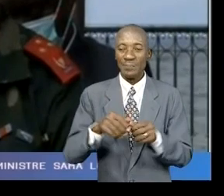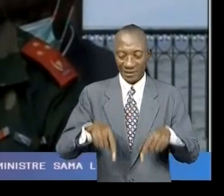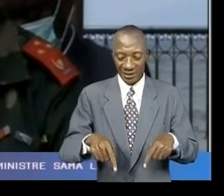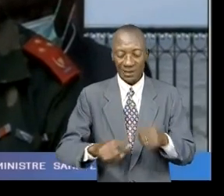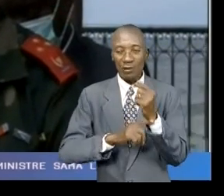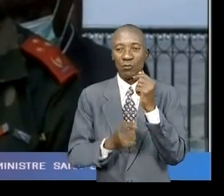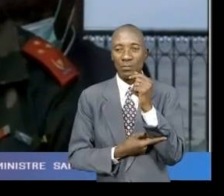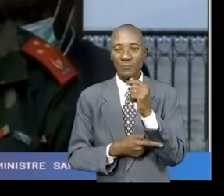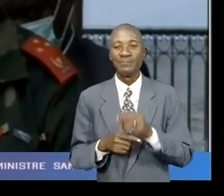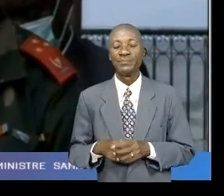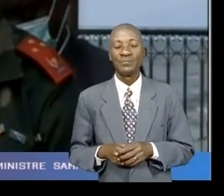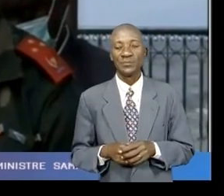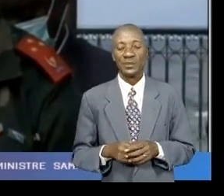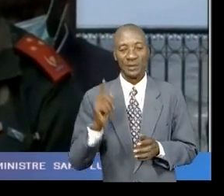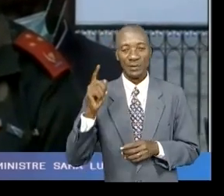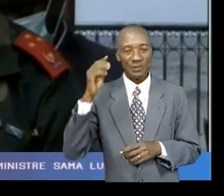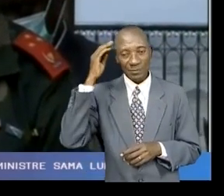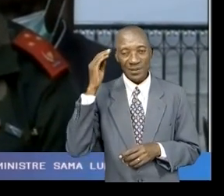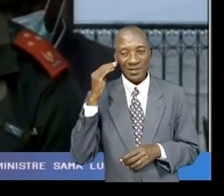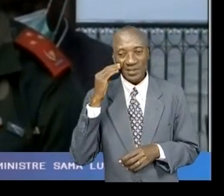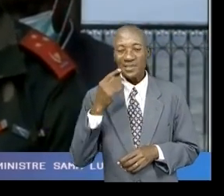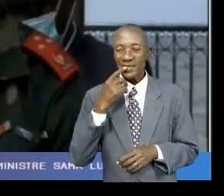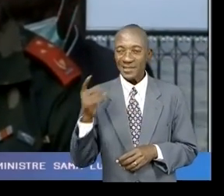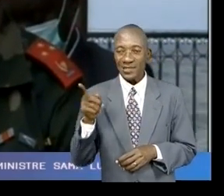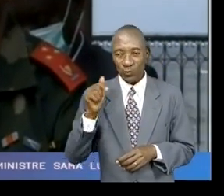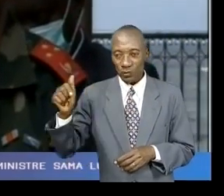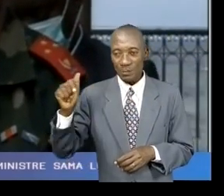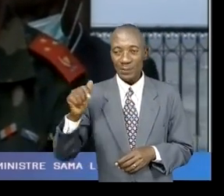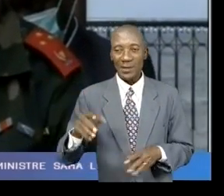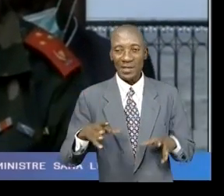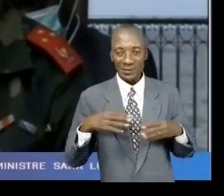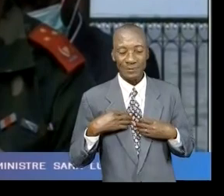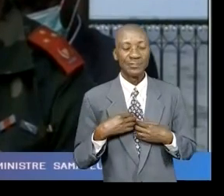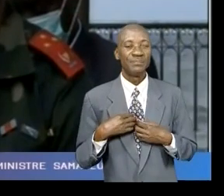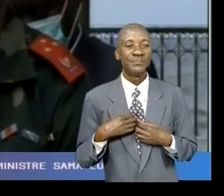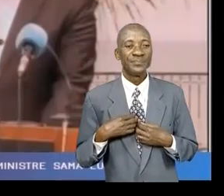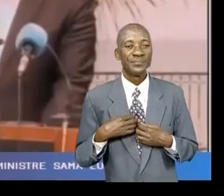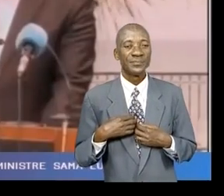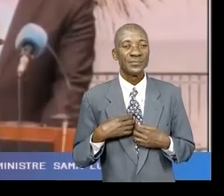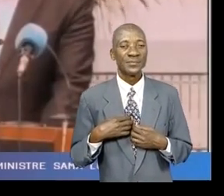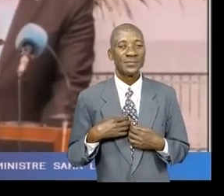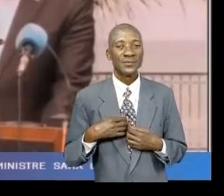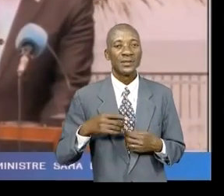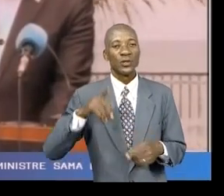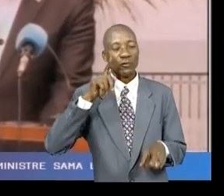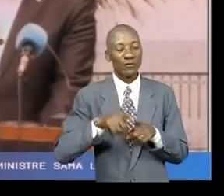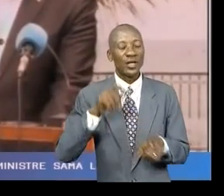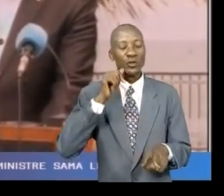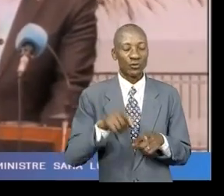Je reste convaincu que nos compatriotes du Nord